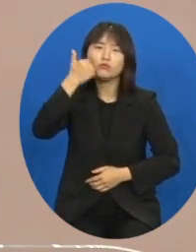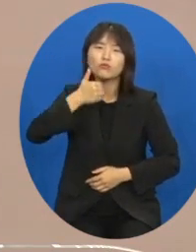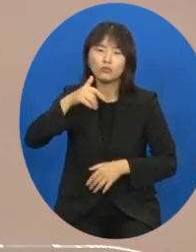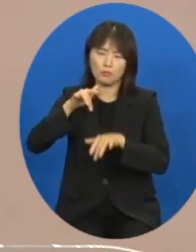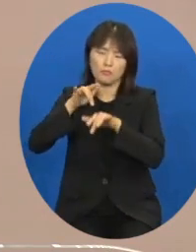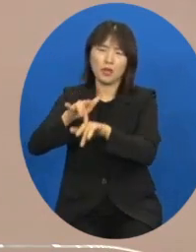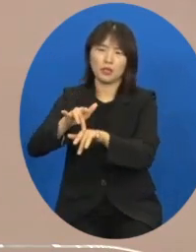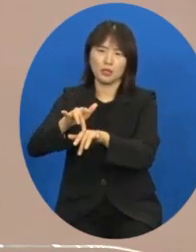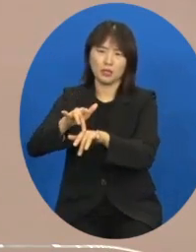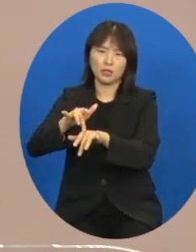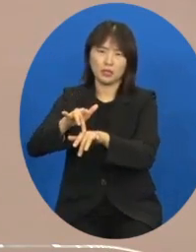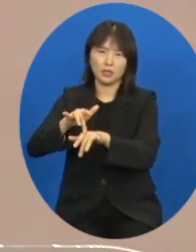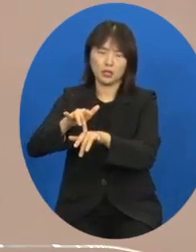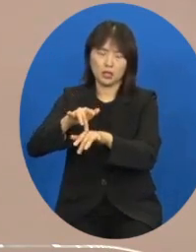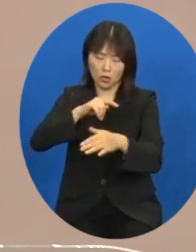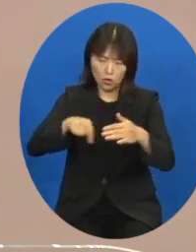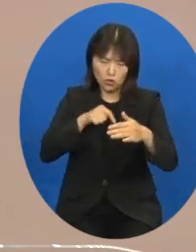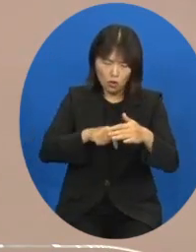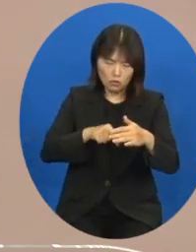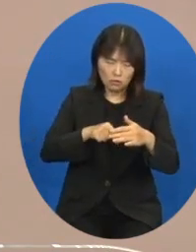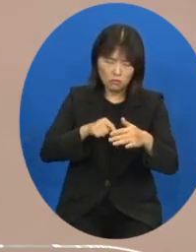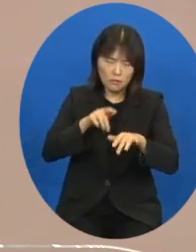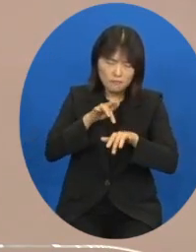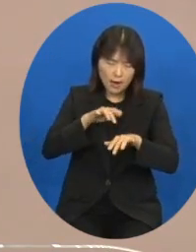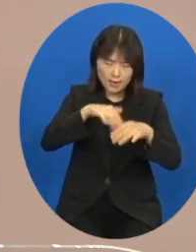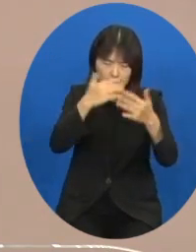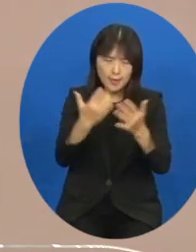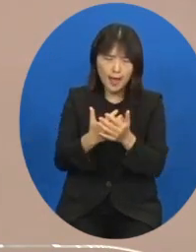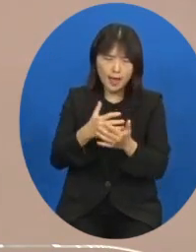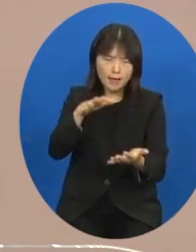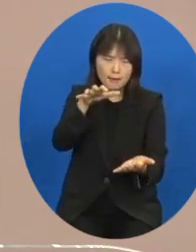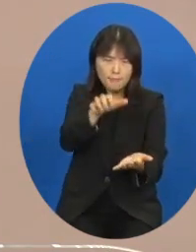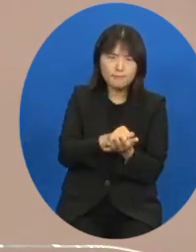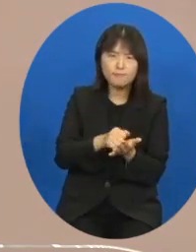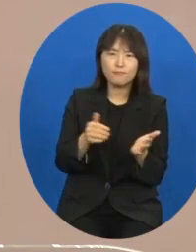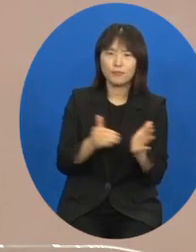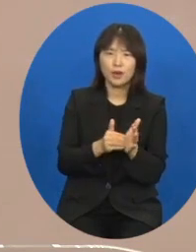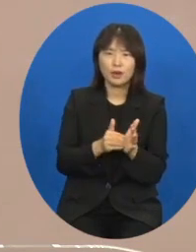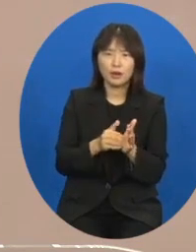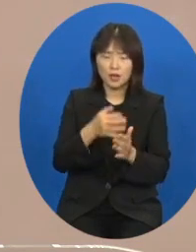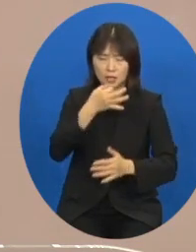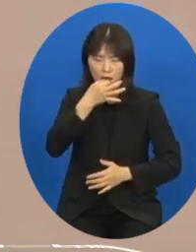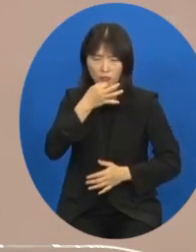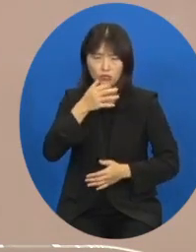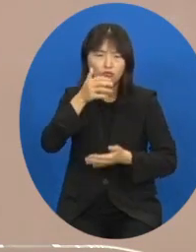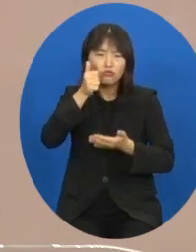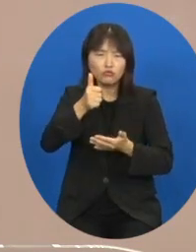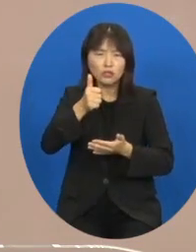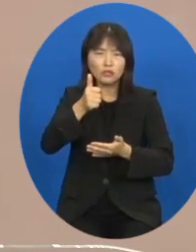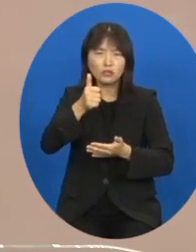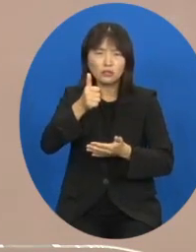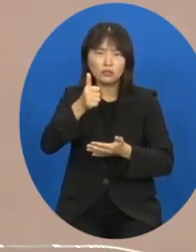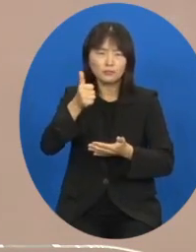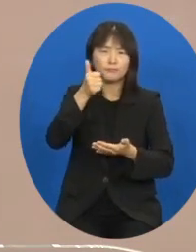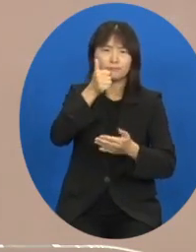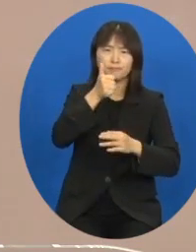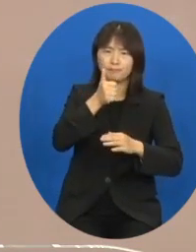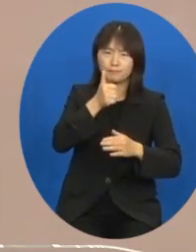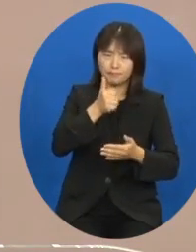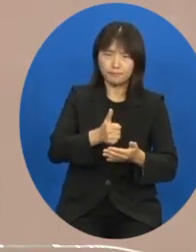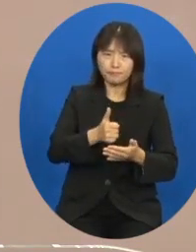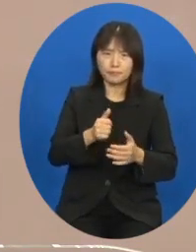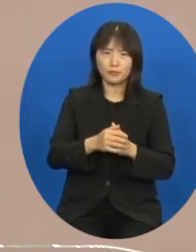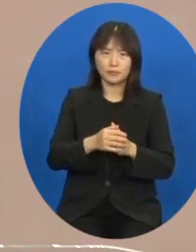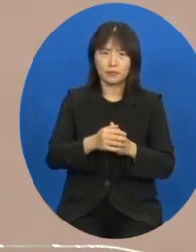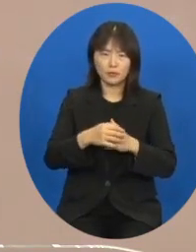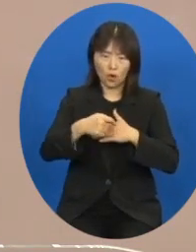마귀거든요. 속은 완전히 마귀가 지배하고 탐심이 주인 노릇을 하면서 겉으로는 하나님